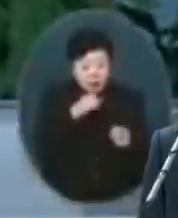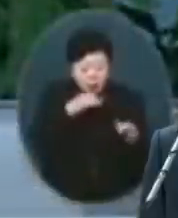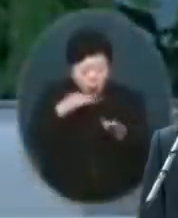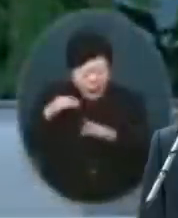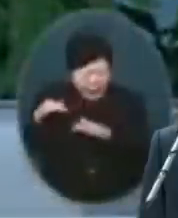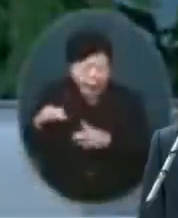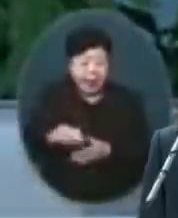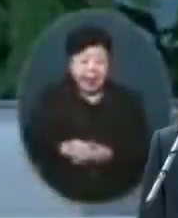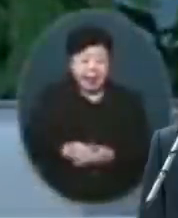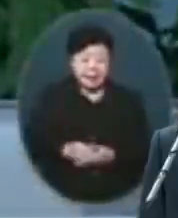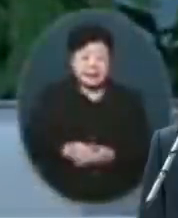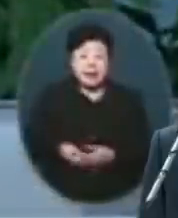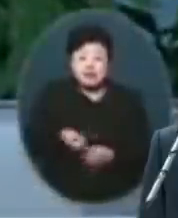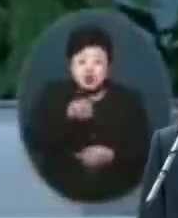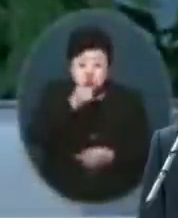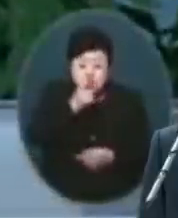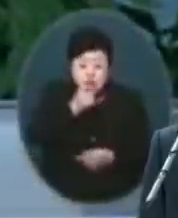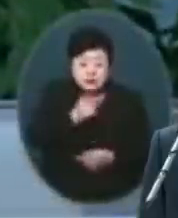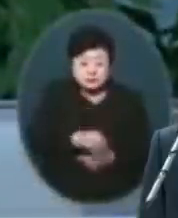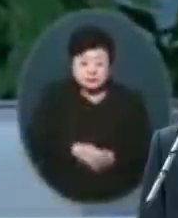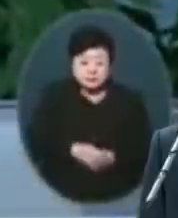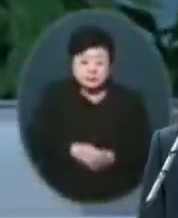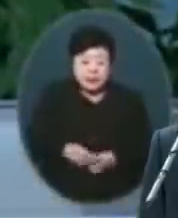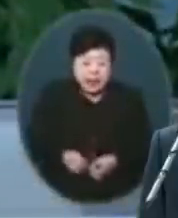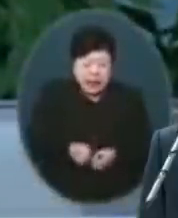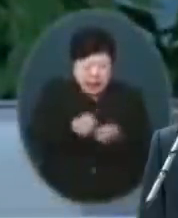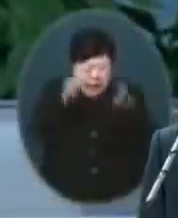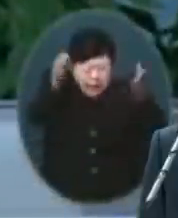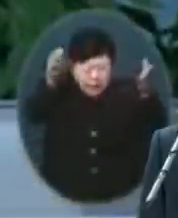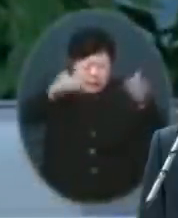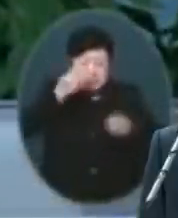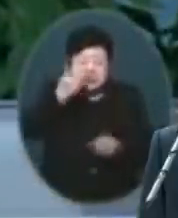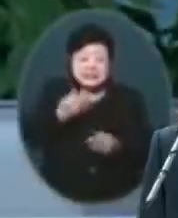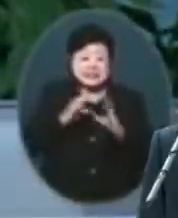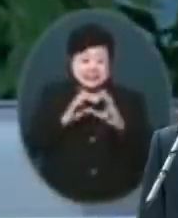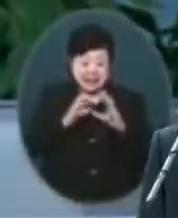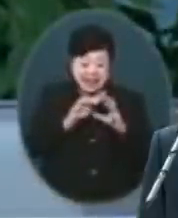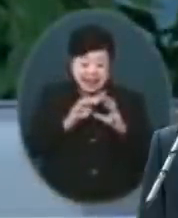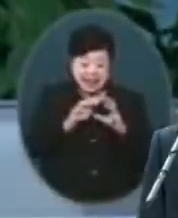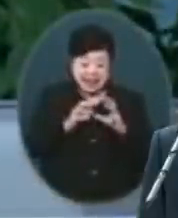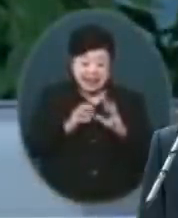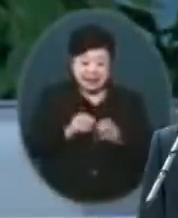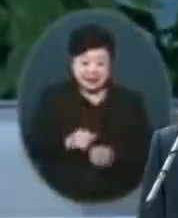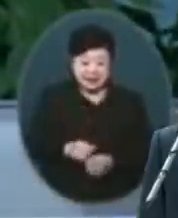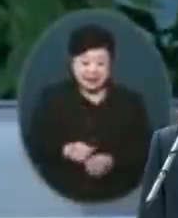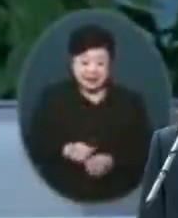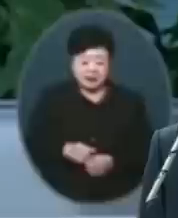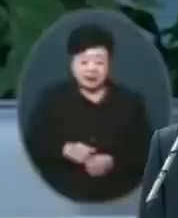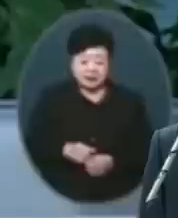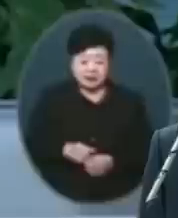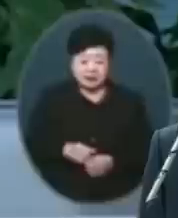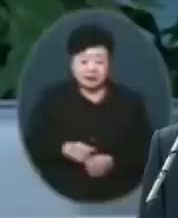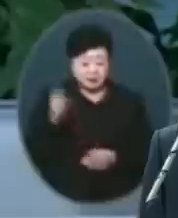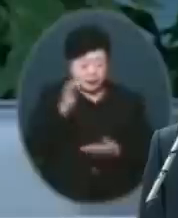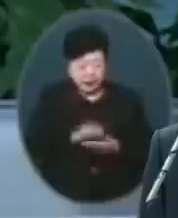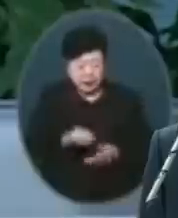홍해의 바닷물을 갈라놓아 이스라엘이 무사히 건너오게 하시고